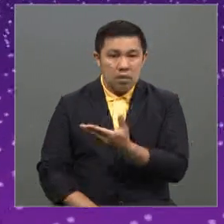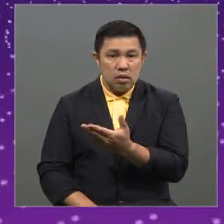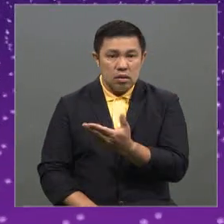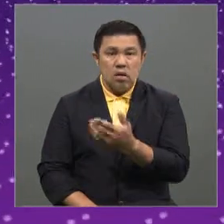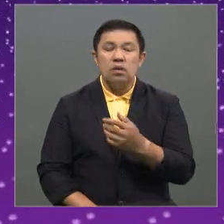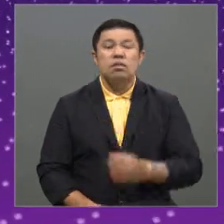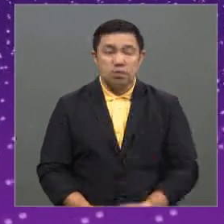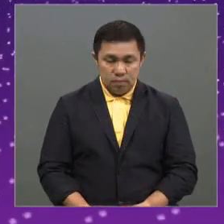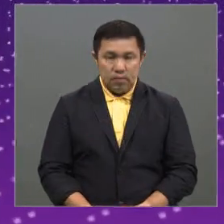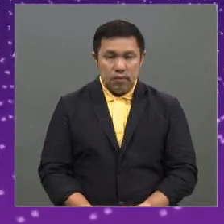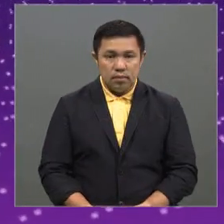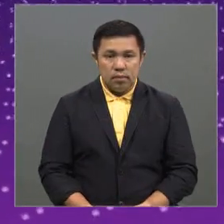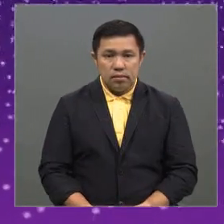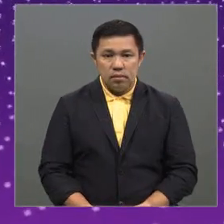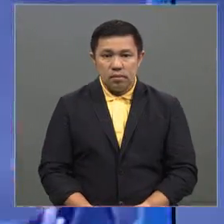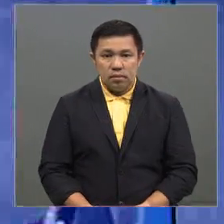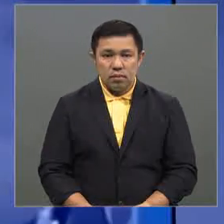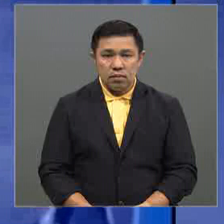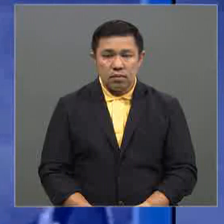อดภัยดีครับ